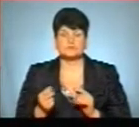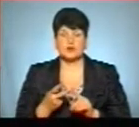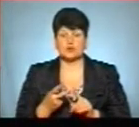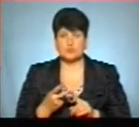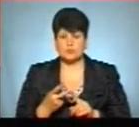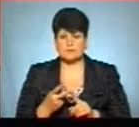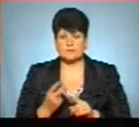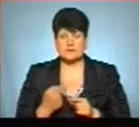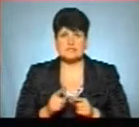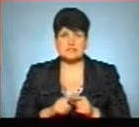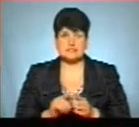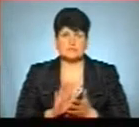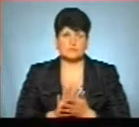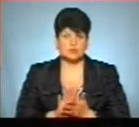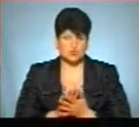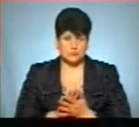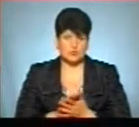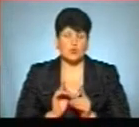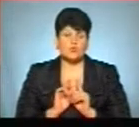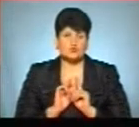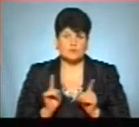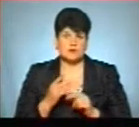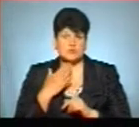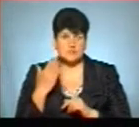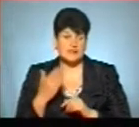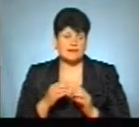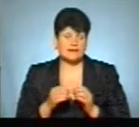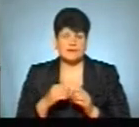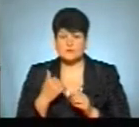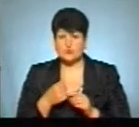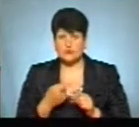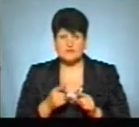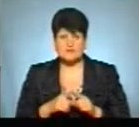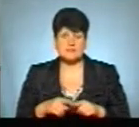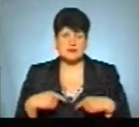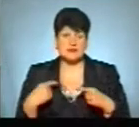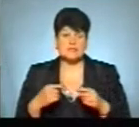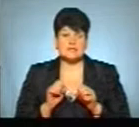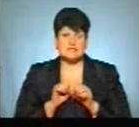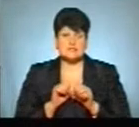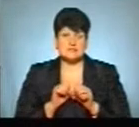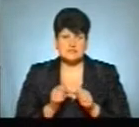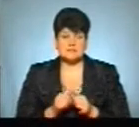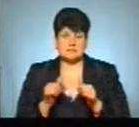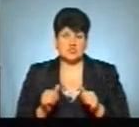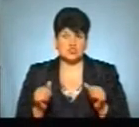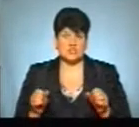Другий фактор – це забруднення, особливо за останні десятки років – це зростання кількості викидів транспорту,